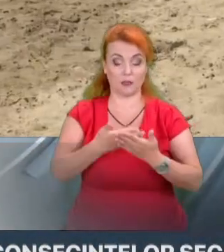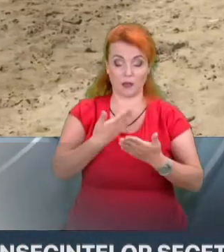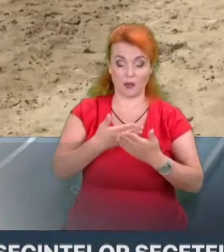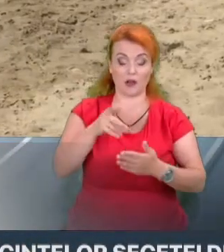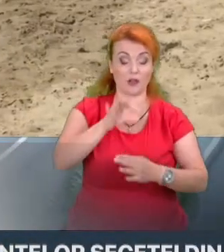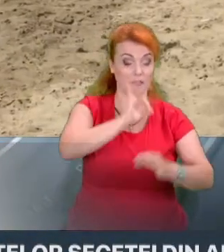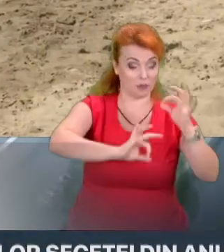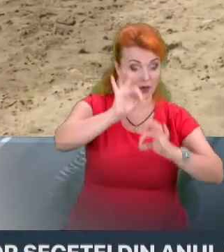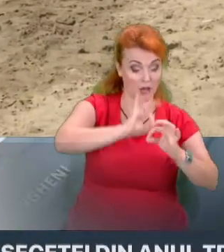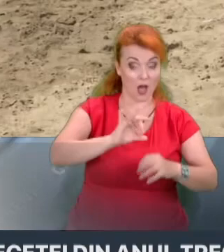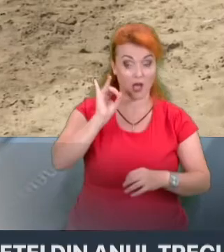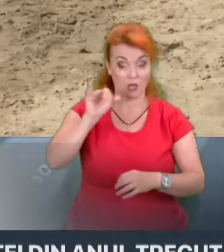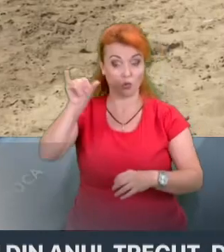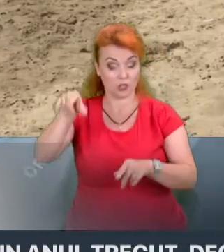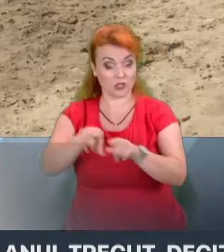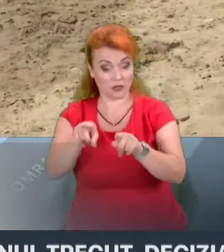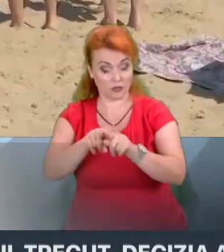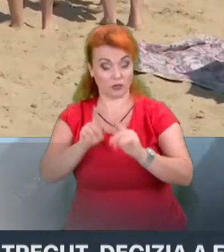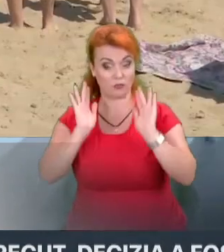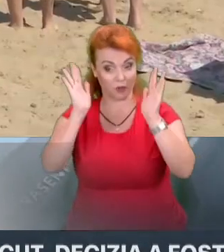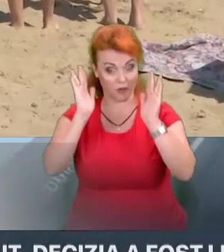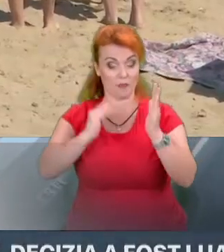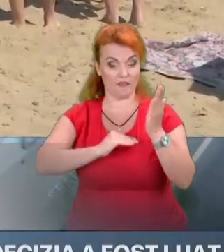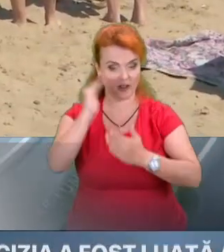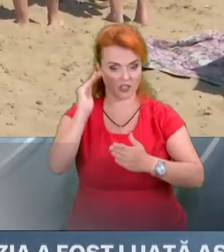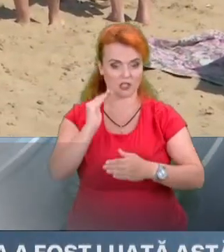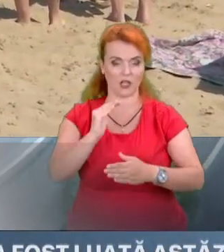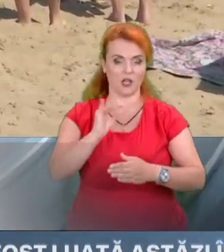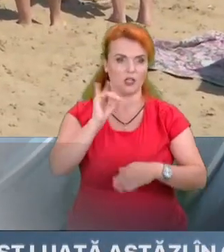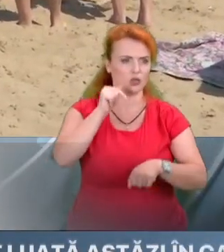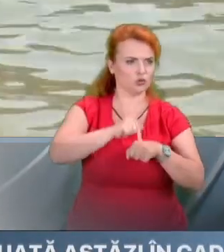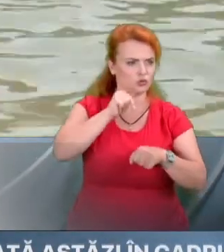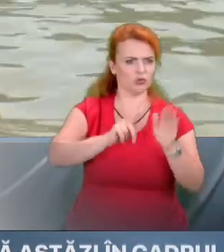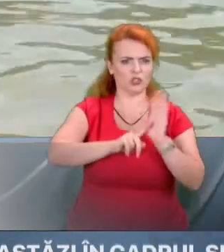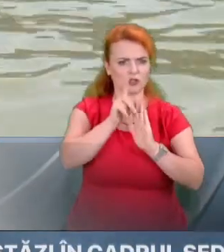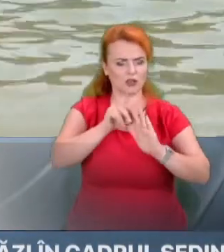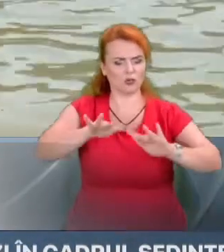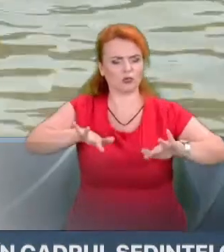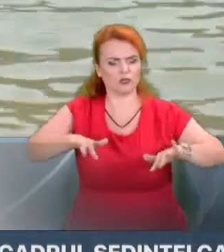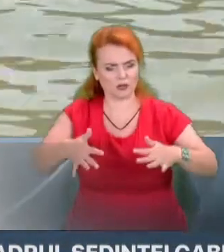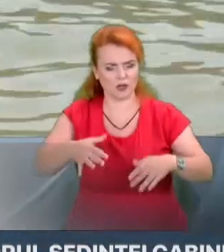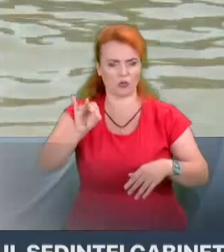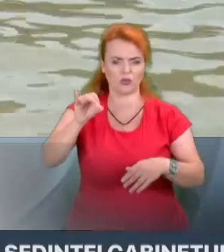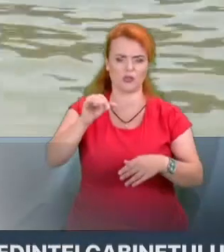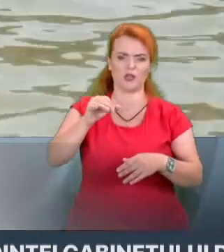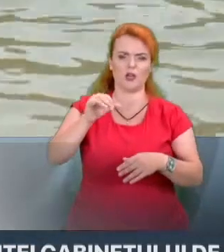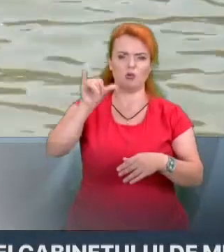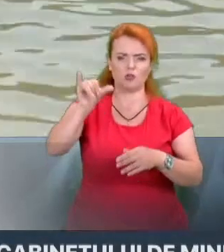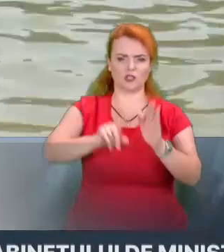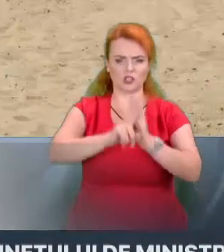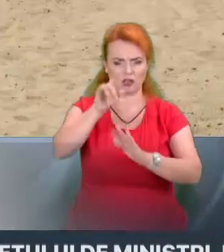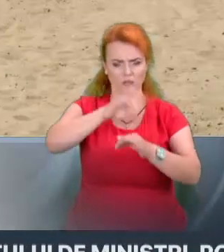care le primesc, dacă au senzații de oboseală cronică, dacă au dureri de cap sau dureri